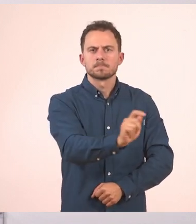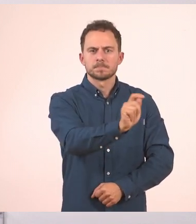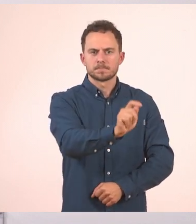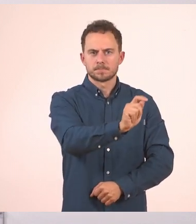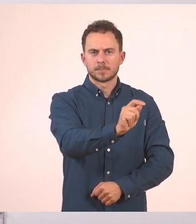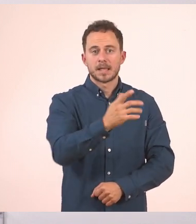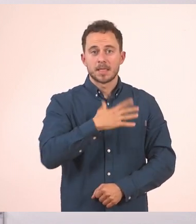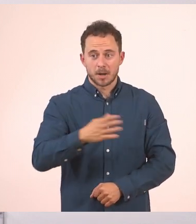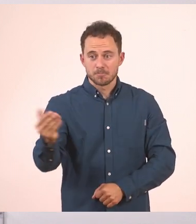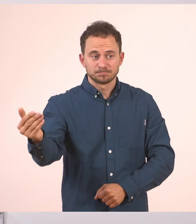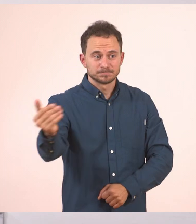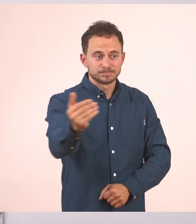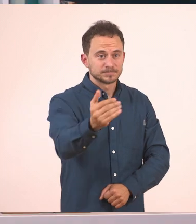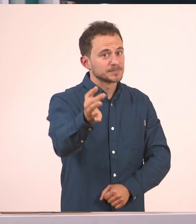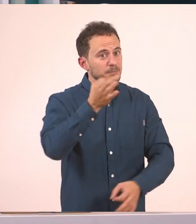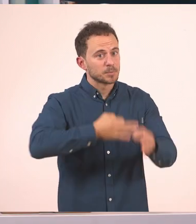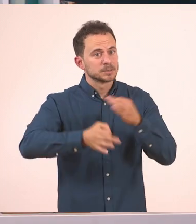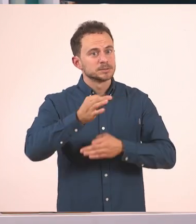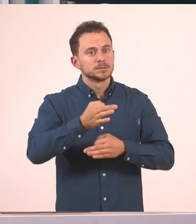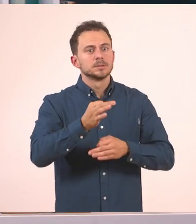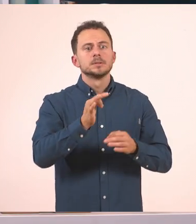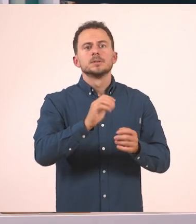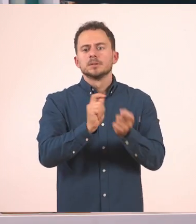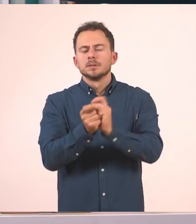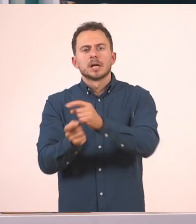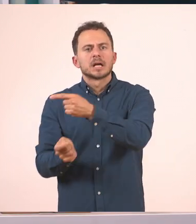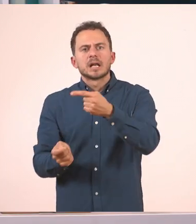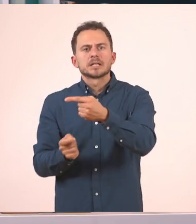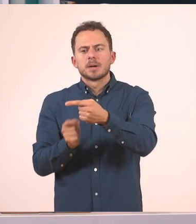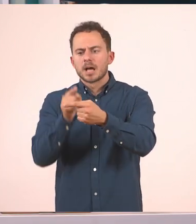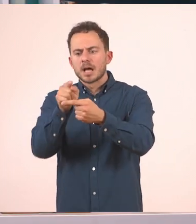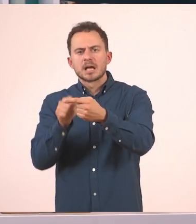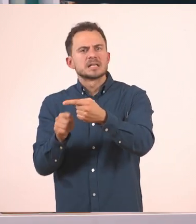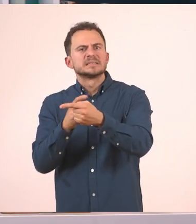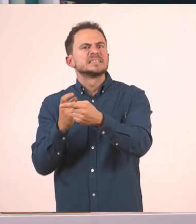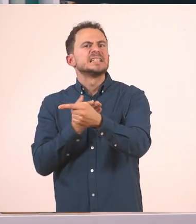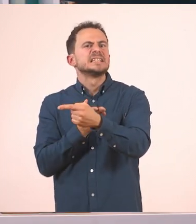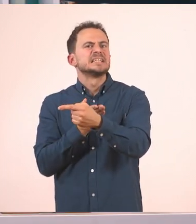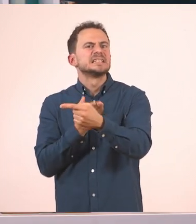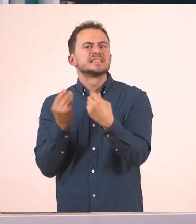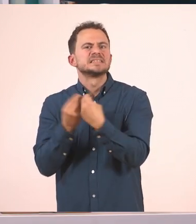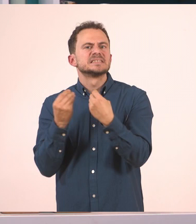Μπορείτε να μου πείτε τώρα πώς θα το γράψουμε αυτό σε κλάσμα, αυτό που ζωγραφίσαμε εδώ.